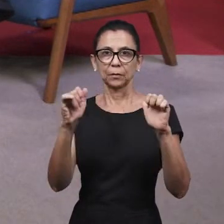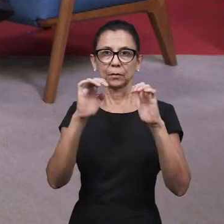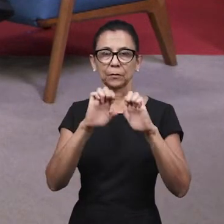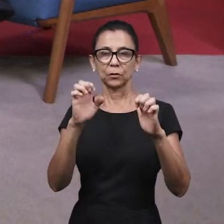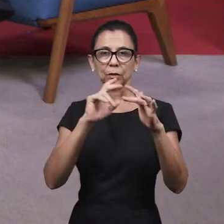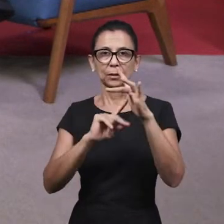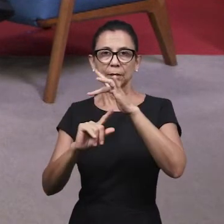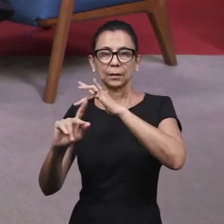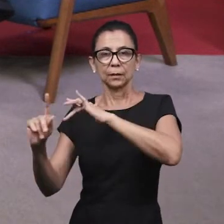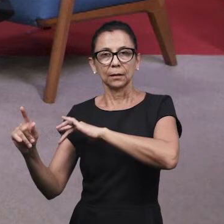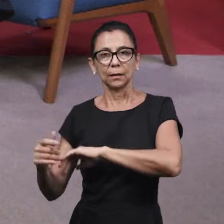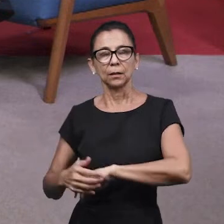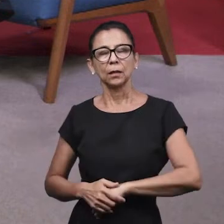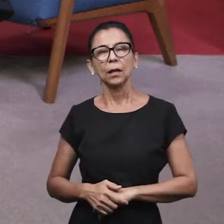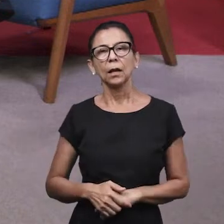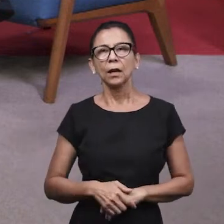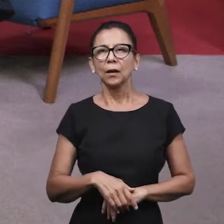prochain